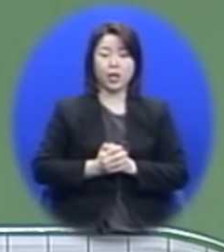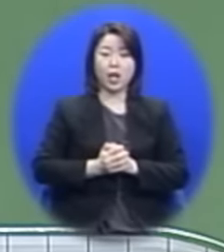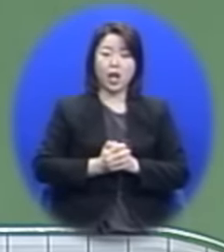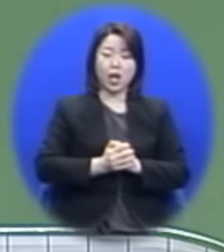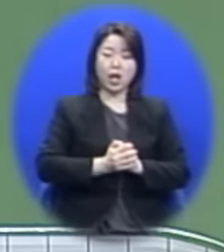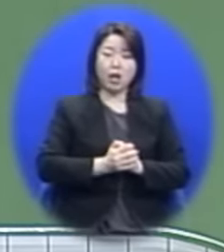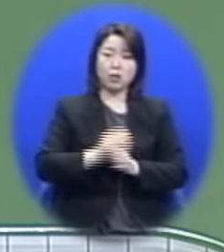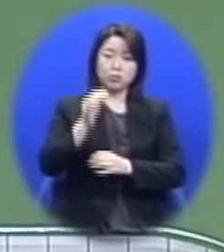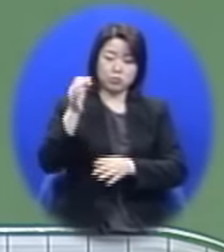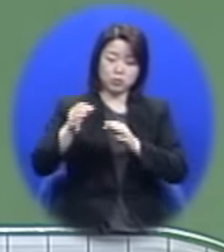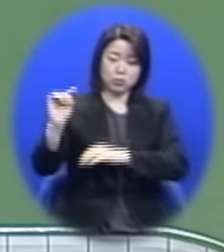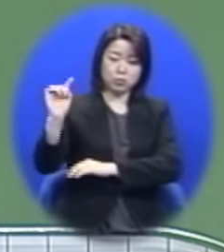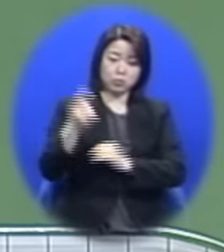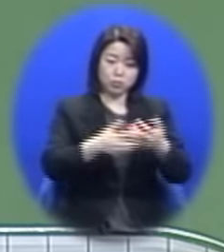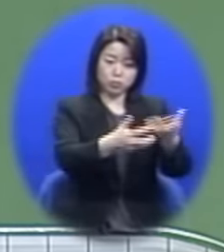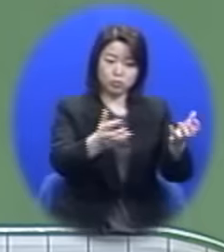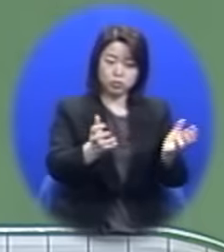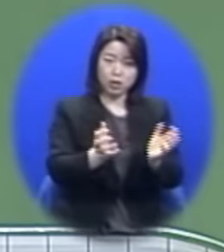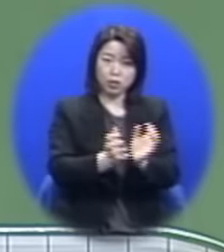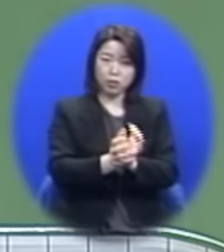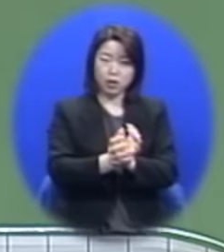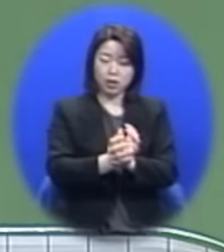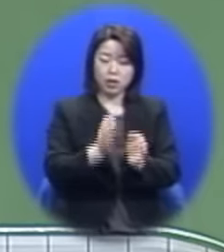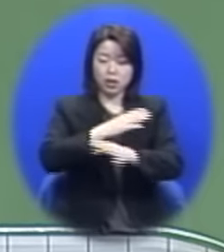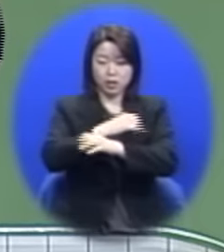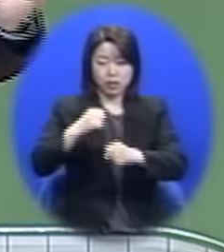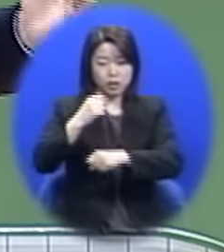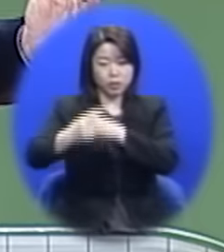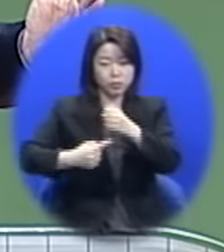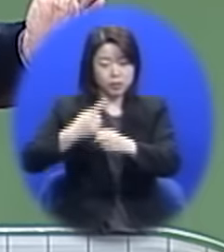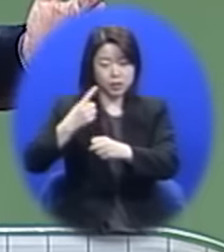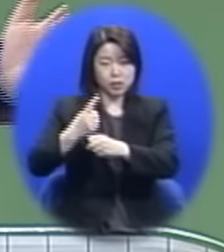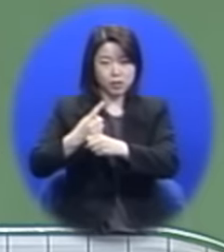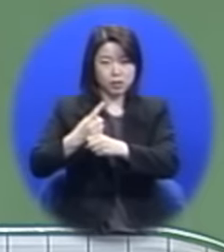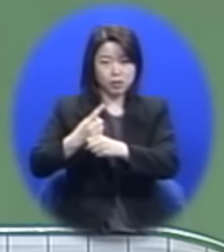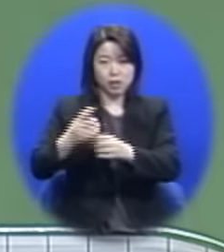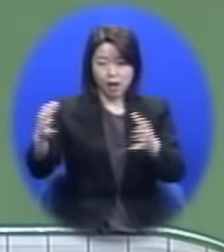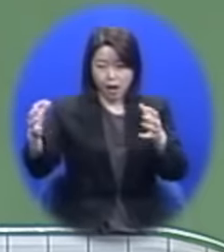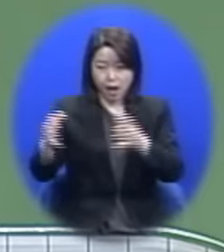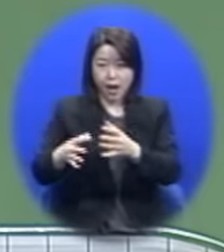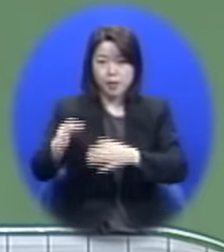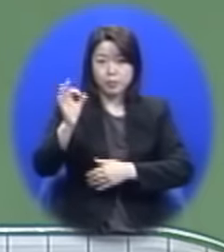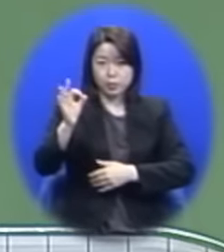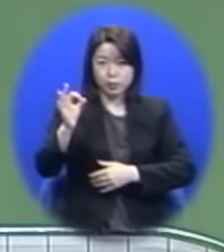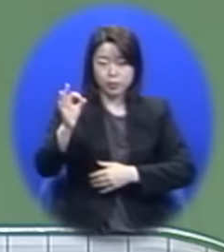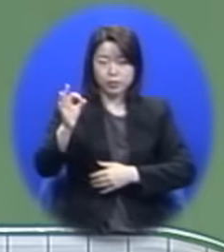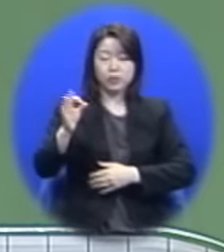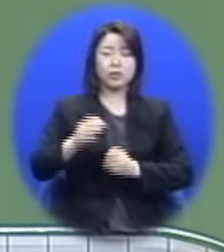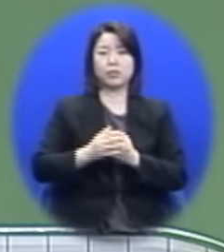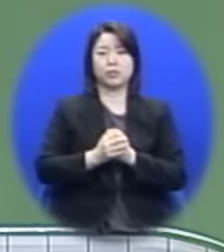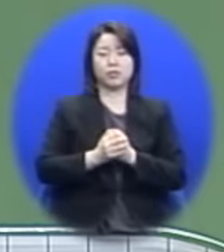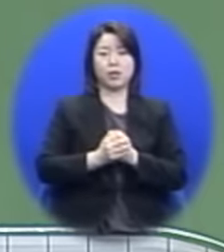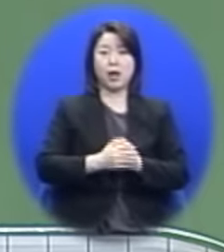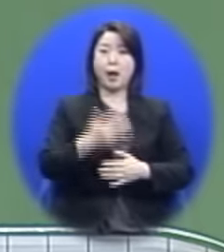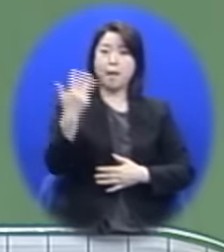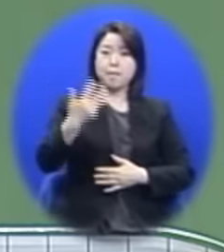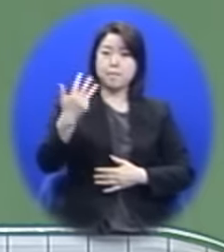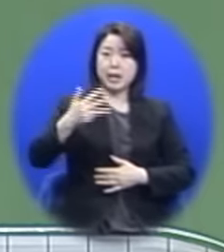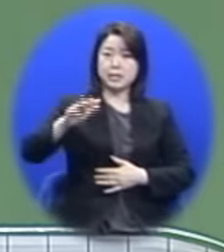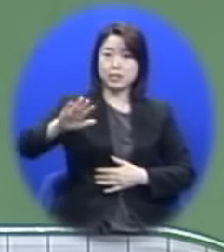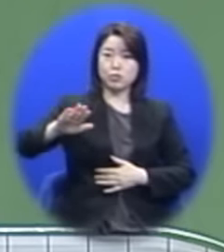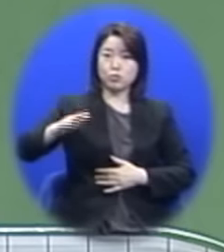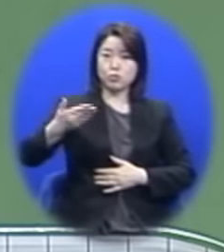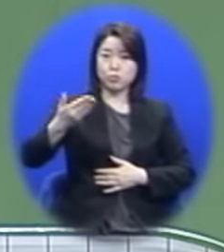구단과 지금 연봉을 그리고 계약금과 그 전체 총 그 계약 금액이